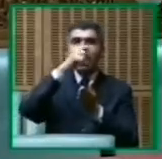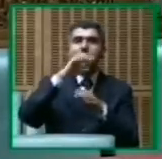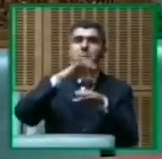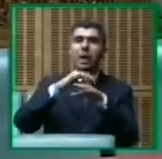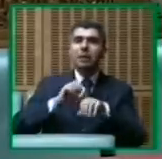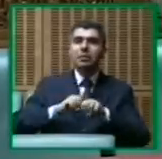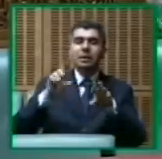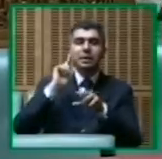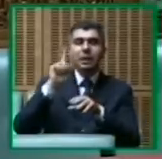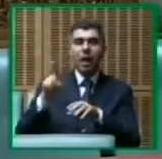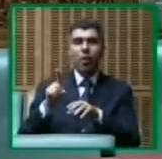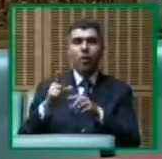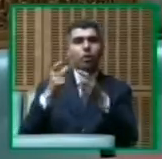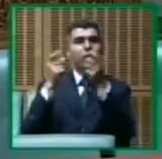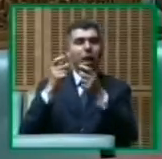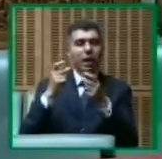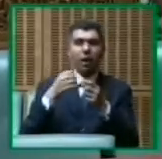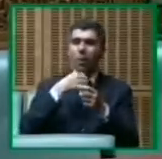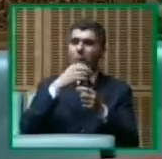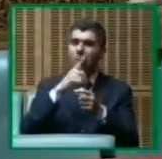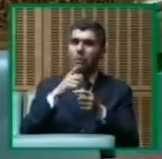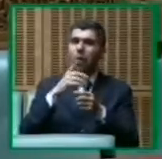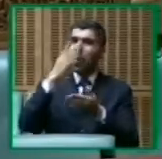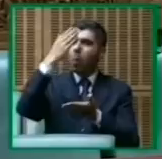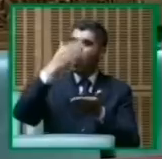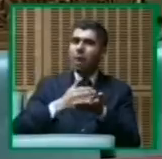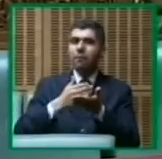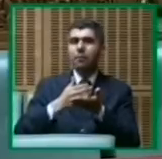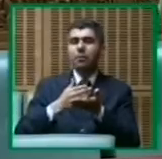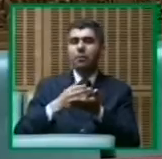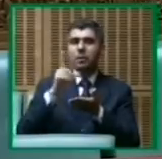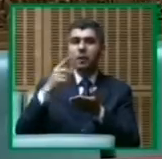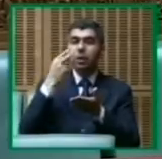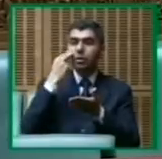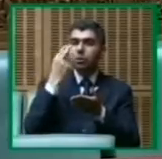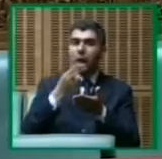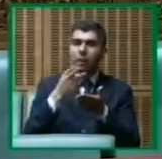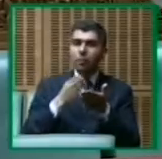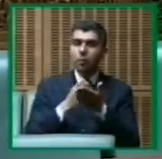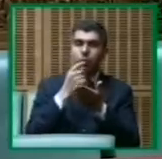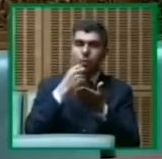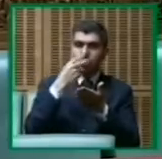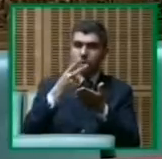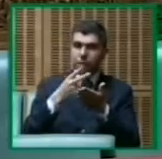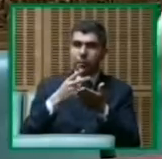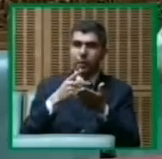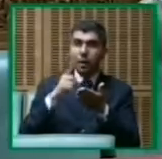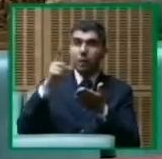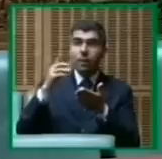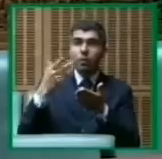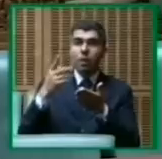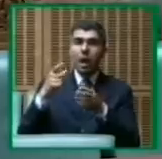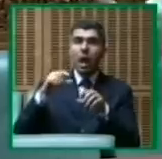بالماء البحر. ونبغيك السيدة الوزيرة توقفي على لما كيدخلوا الماء بالمدخات